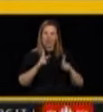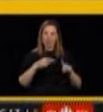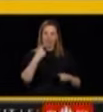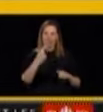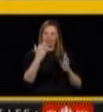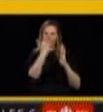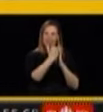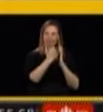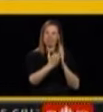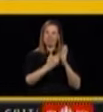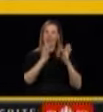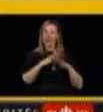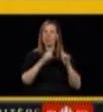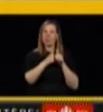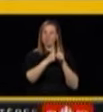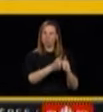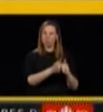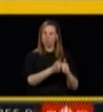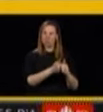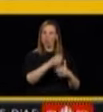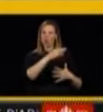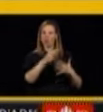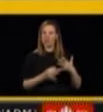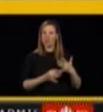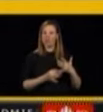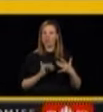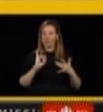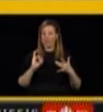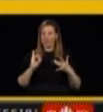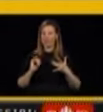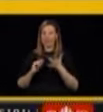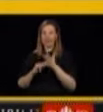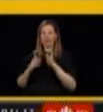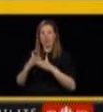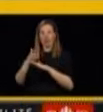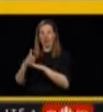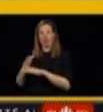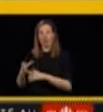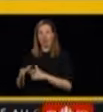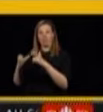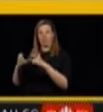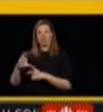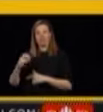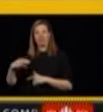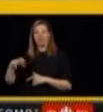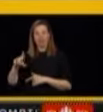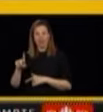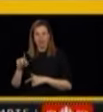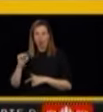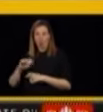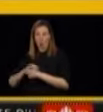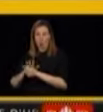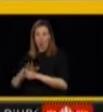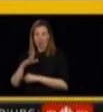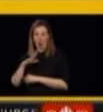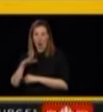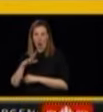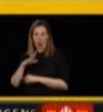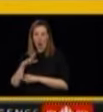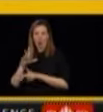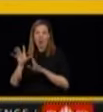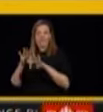respecter. Quand on est dans un CHSLD où est-ce qu'il y a une éclosion, le proche aidant ne pourra